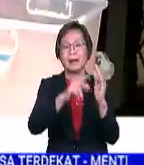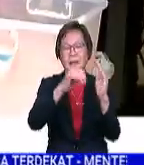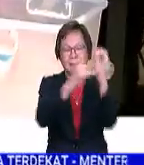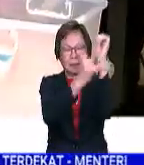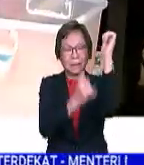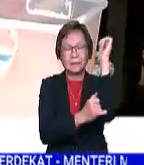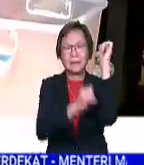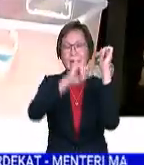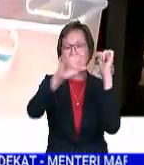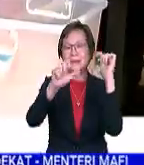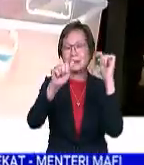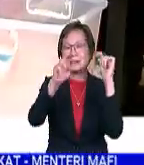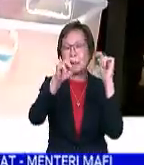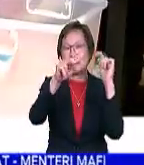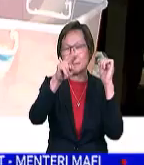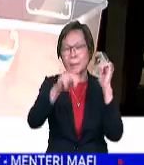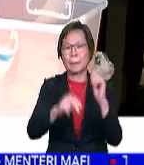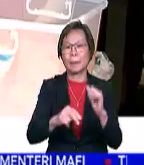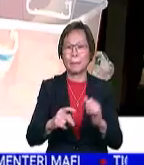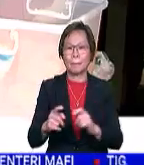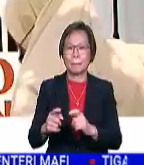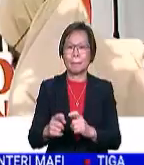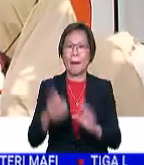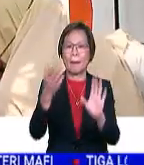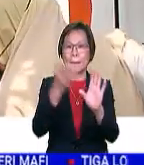makanan ini.